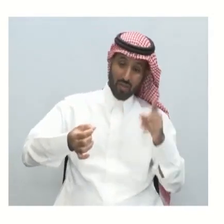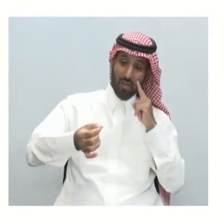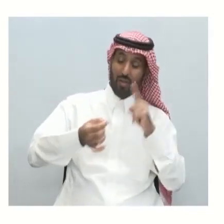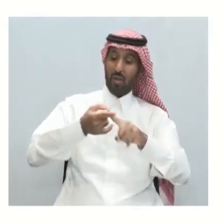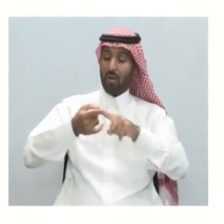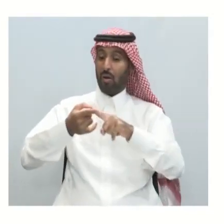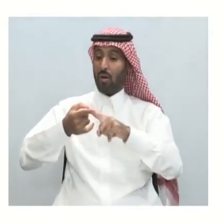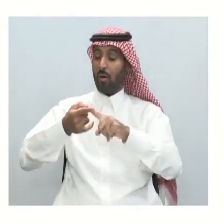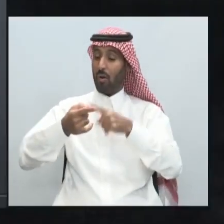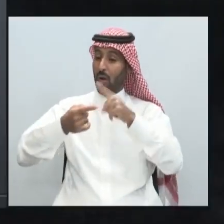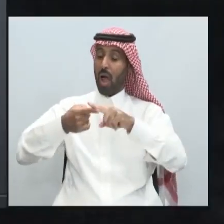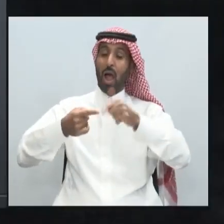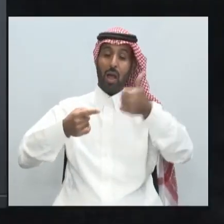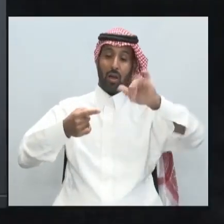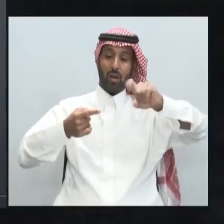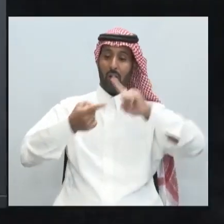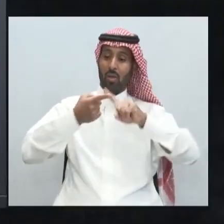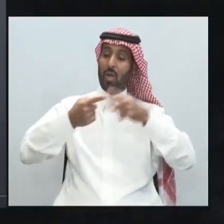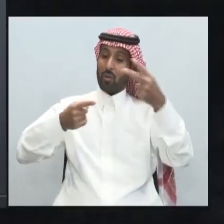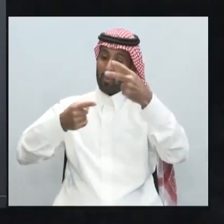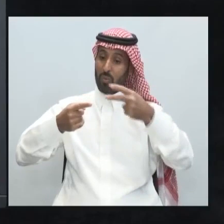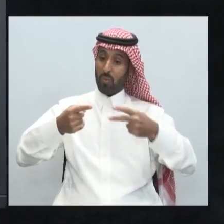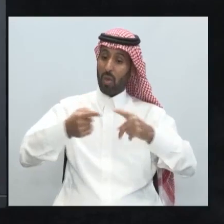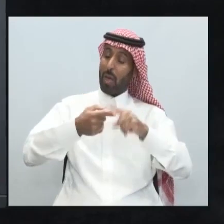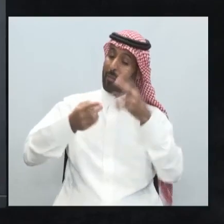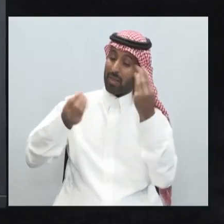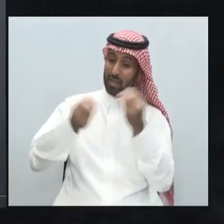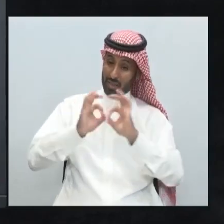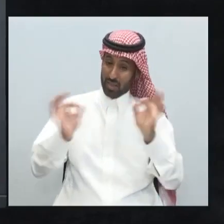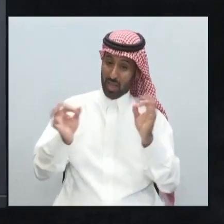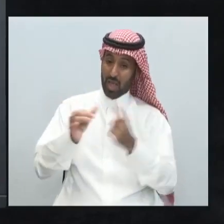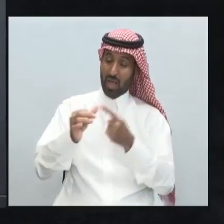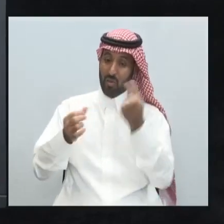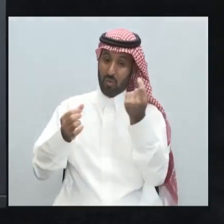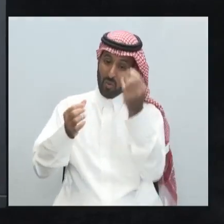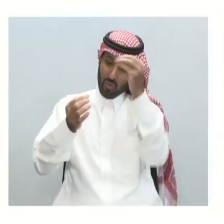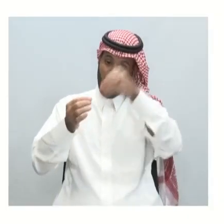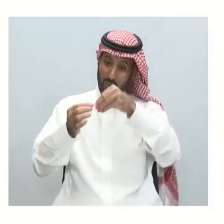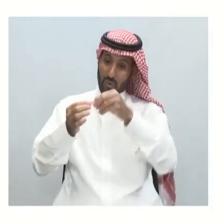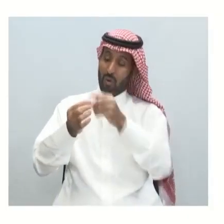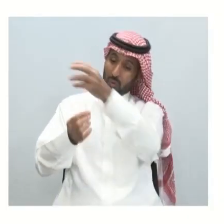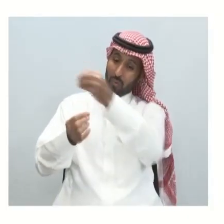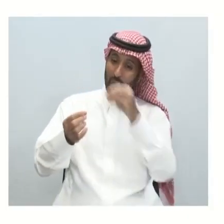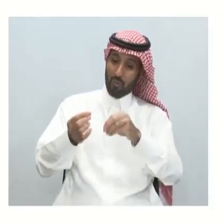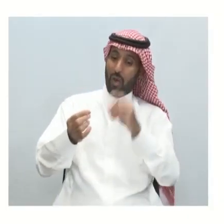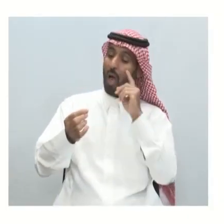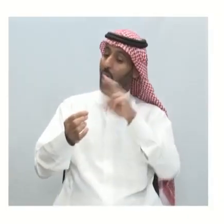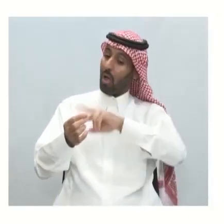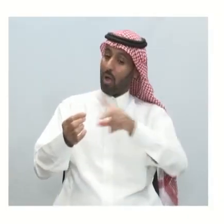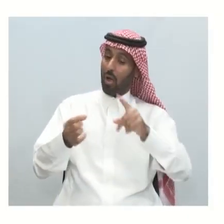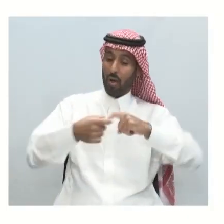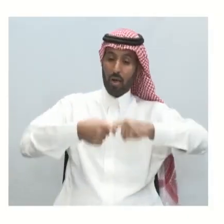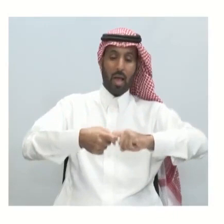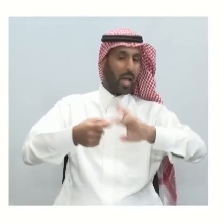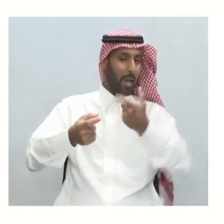رابطه ايونيه او تساهميه بالكامل احيانا يدخل فيها جزء من هذا وهذا يعتمد نوع الرابطه على